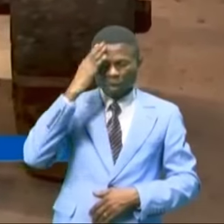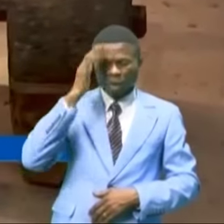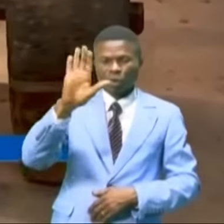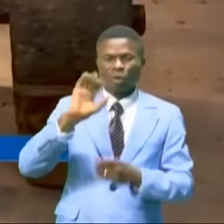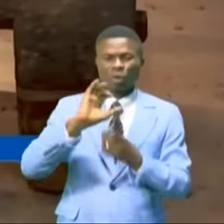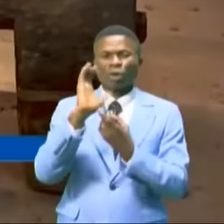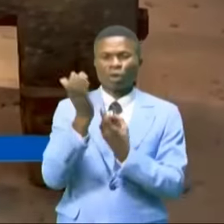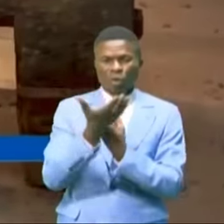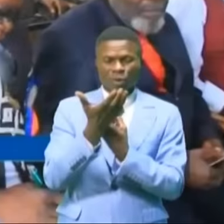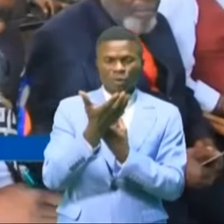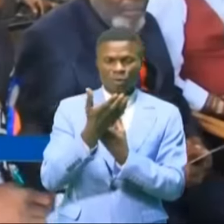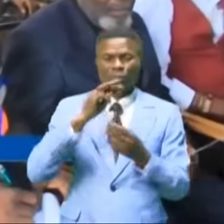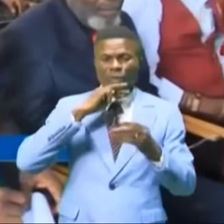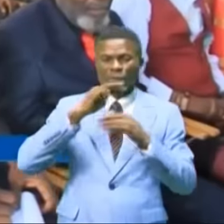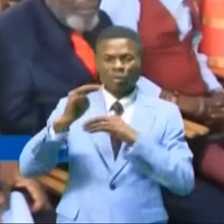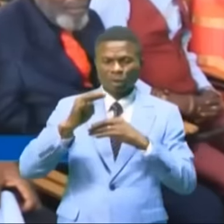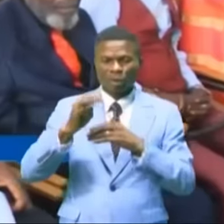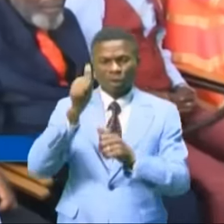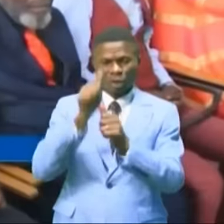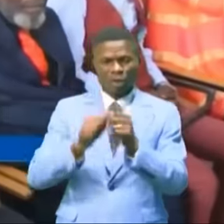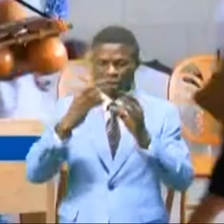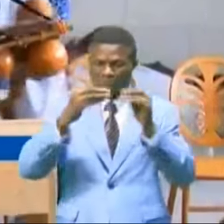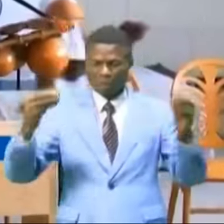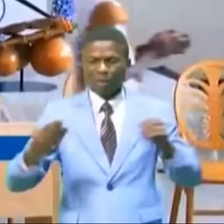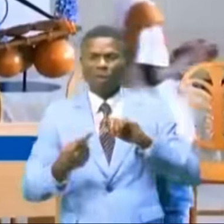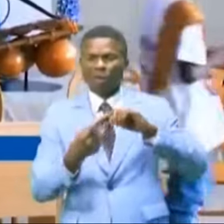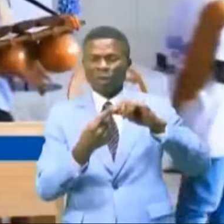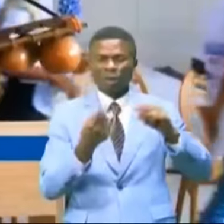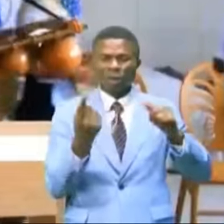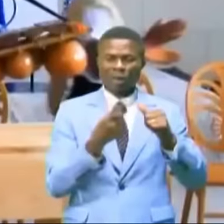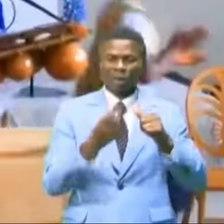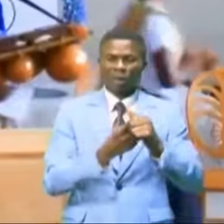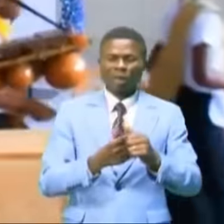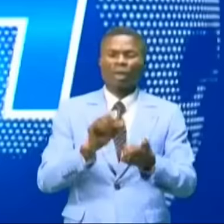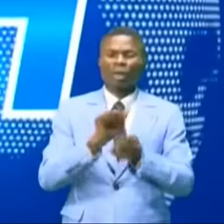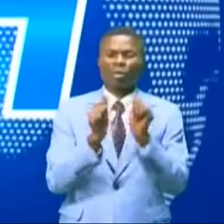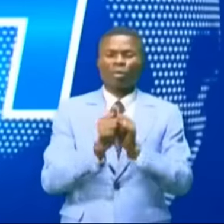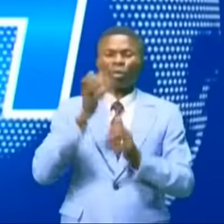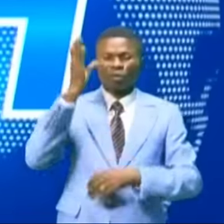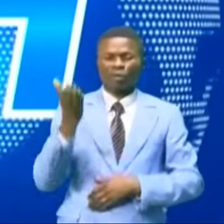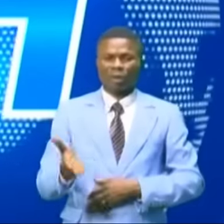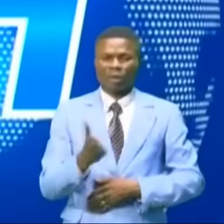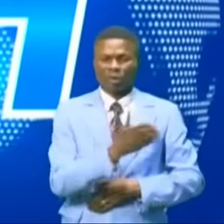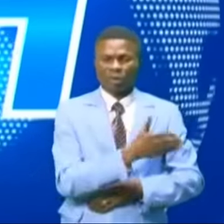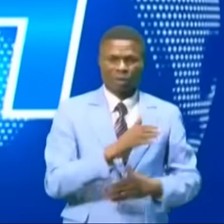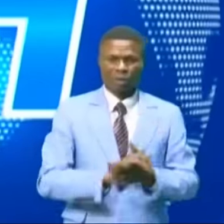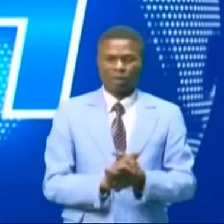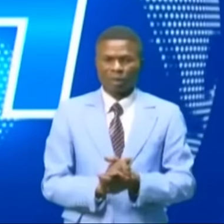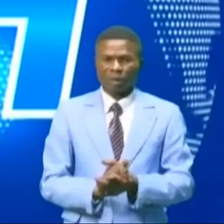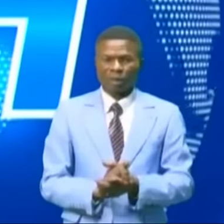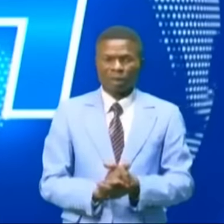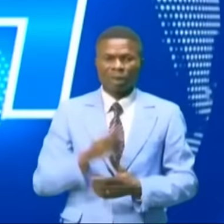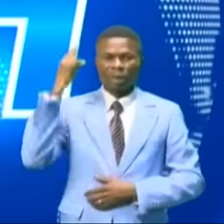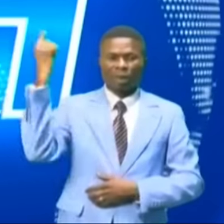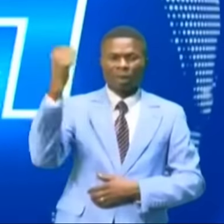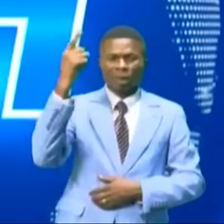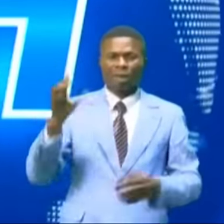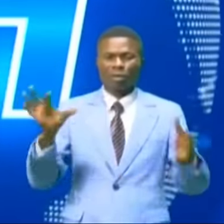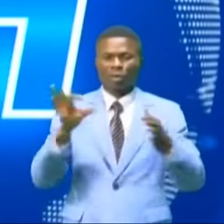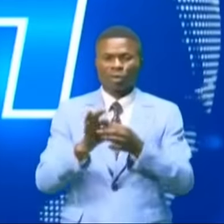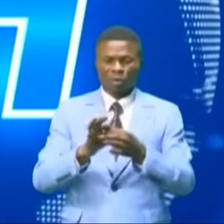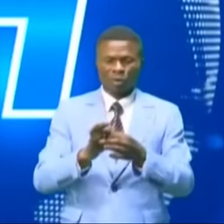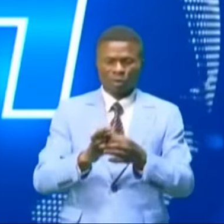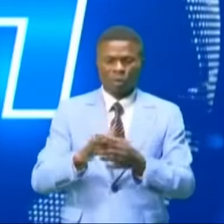les messages qui contiennent dans chaque art, spécialement les traditionnels. Le monde du livre et le monde scientifique